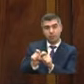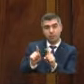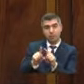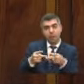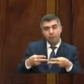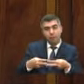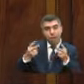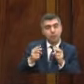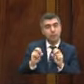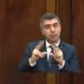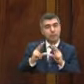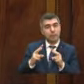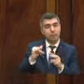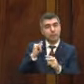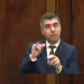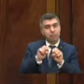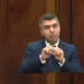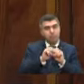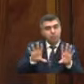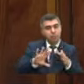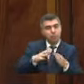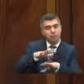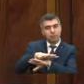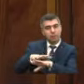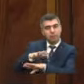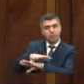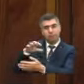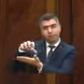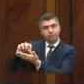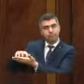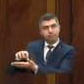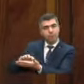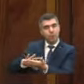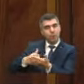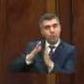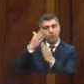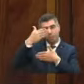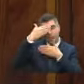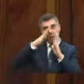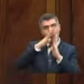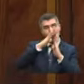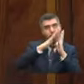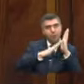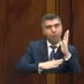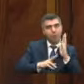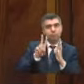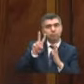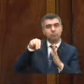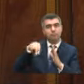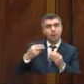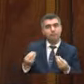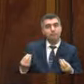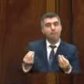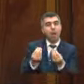التنفيذي، ومواصلة التنزيل الجهوي للخطة، ومواصلة التفاعل مع منظومة الأمم المتحدة لحقوق الإنسان ومنظمات